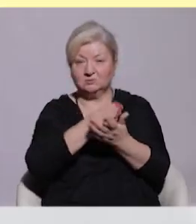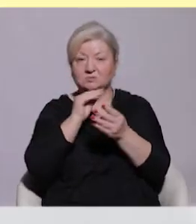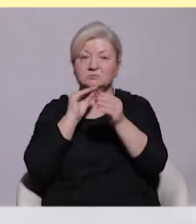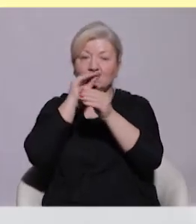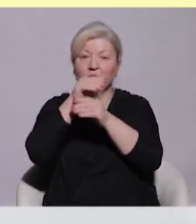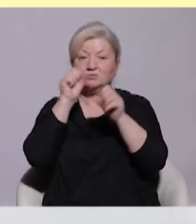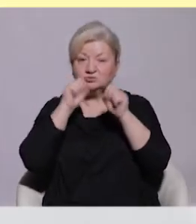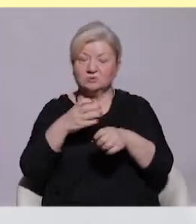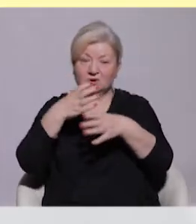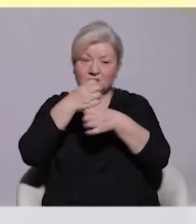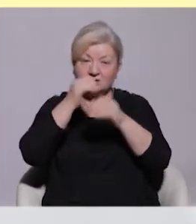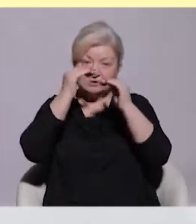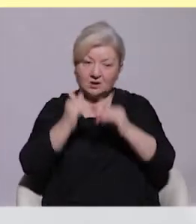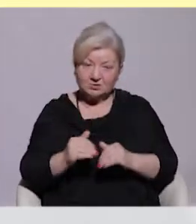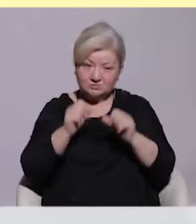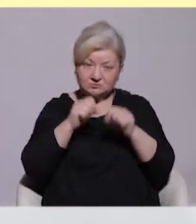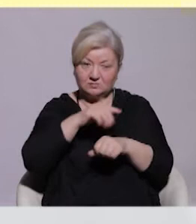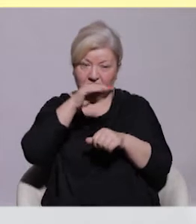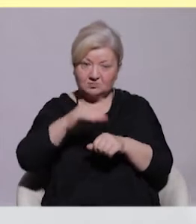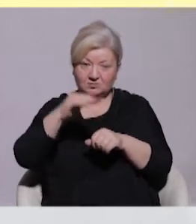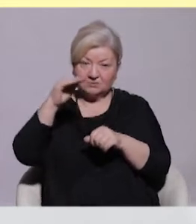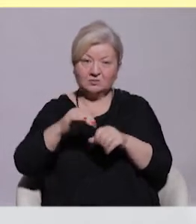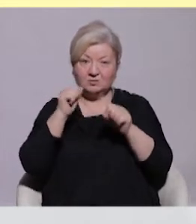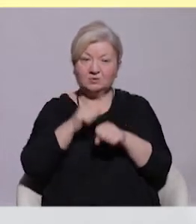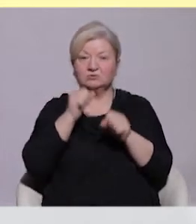მოუმატოთ, შეგვიძლია დავაკლოთ ამპლიტუდა.